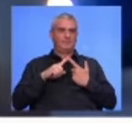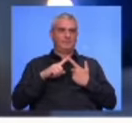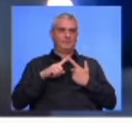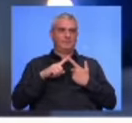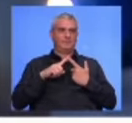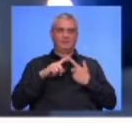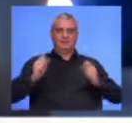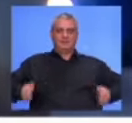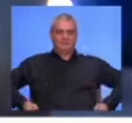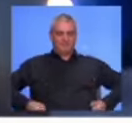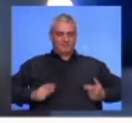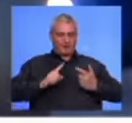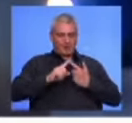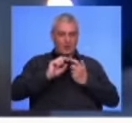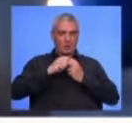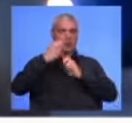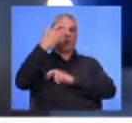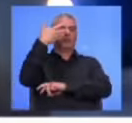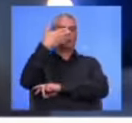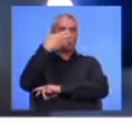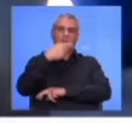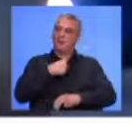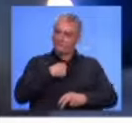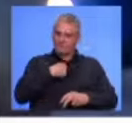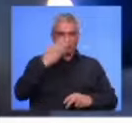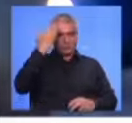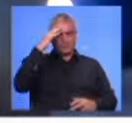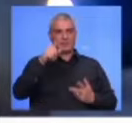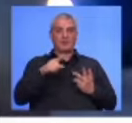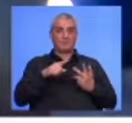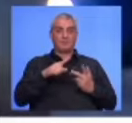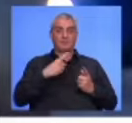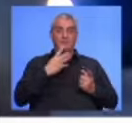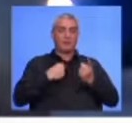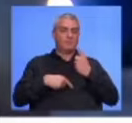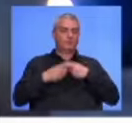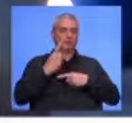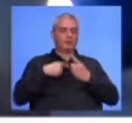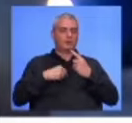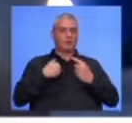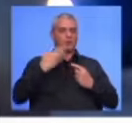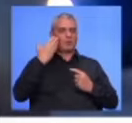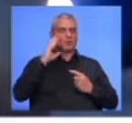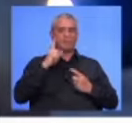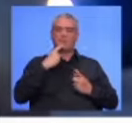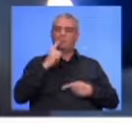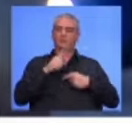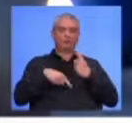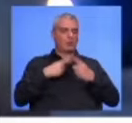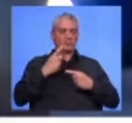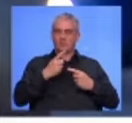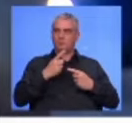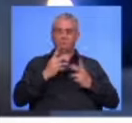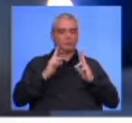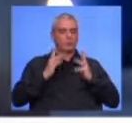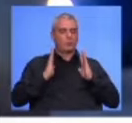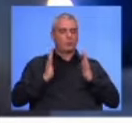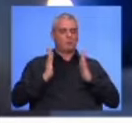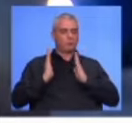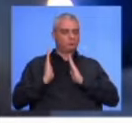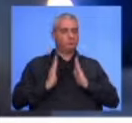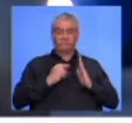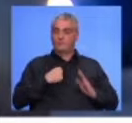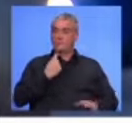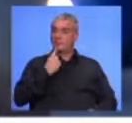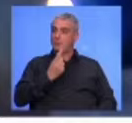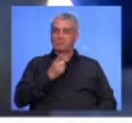צפירה, בין אם לא מכבדים דגל, ואנחנו מתעלמים מזה. ושנים אנחנו מתעלמים, שנים באמת בצורה מאוד מאוד שיטתית, ואומרים,